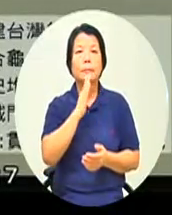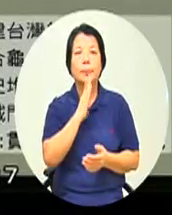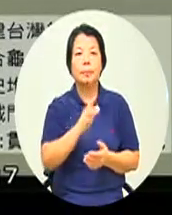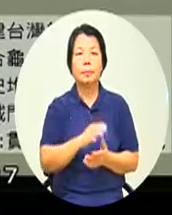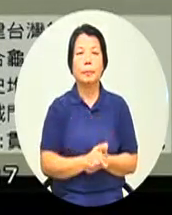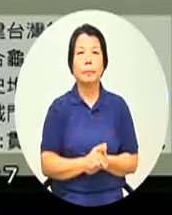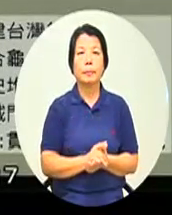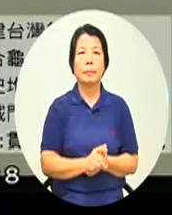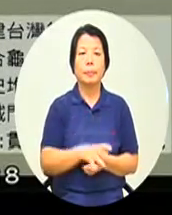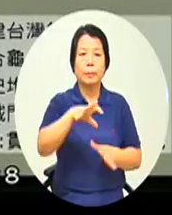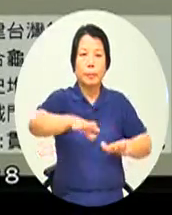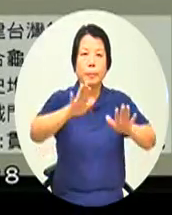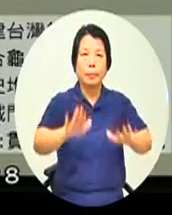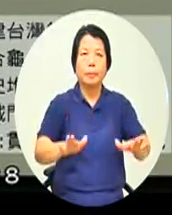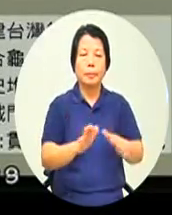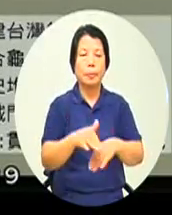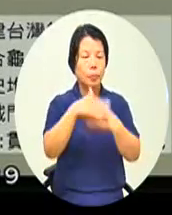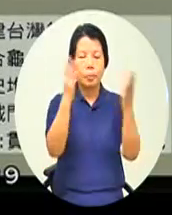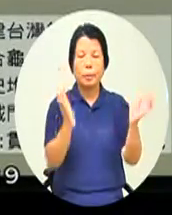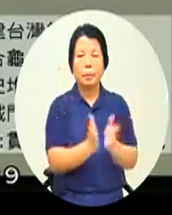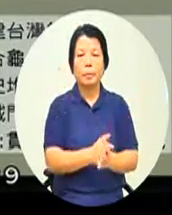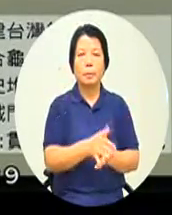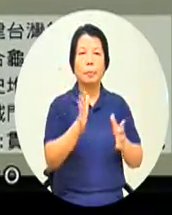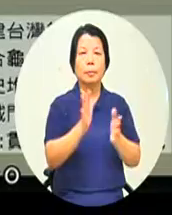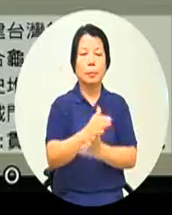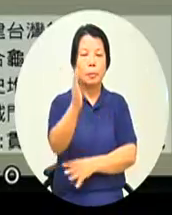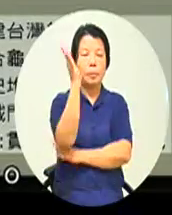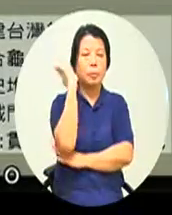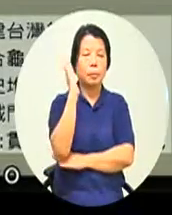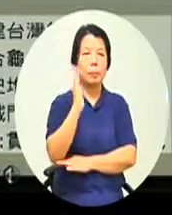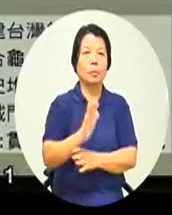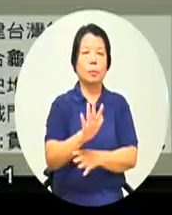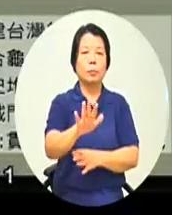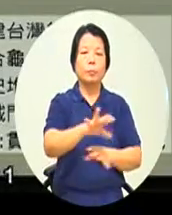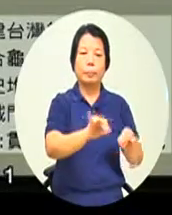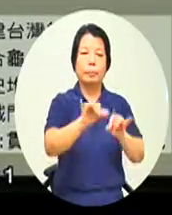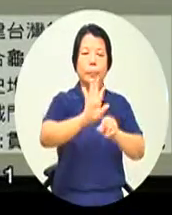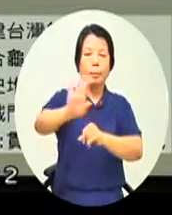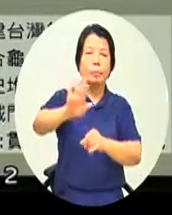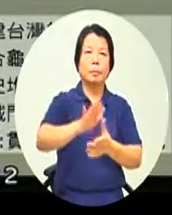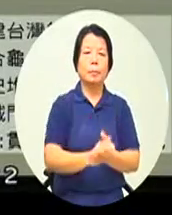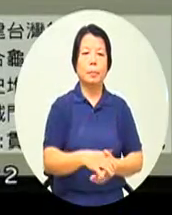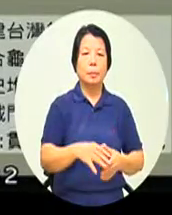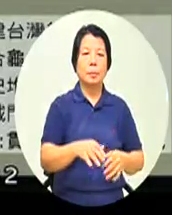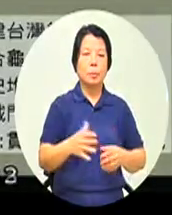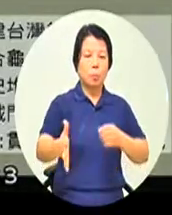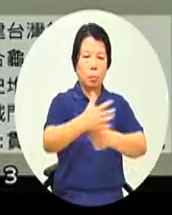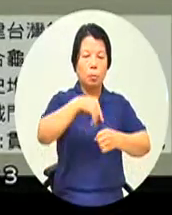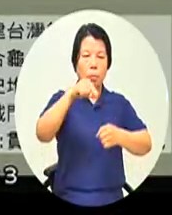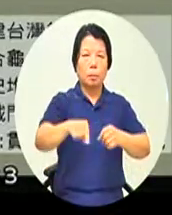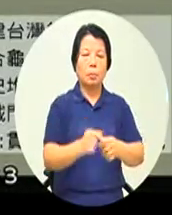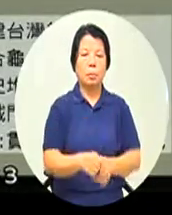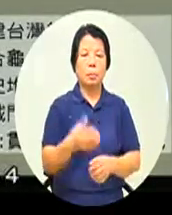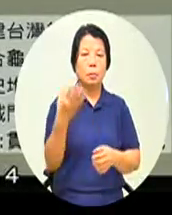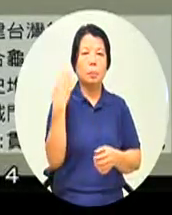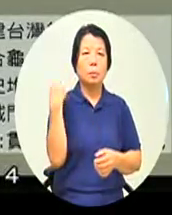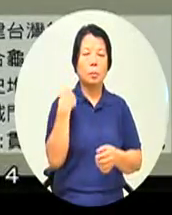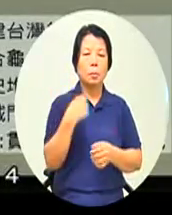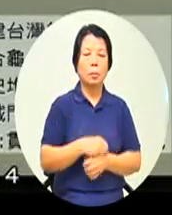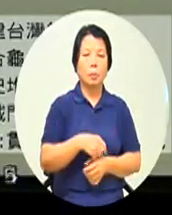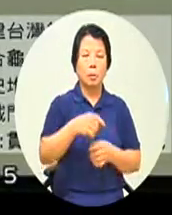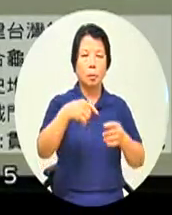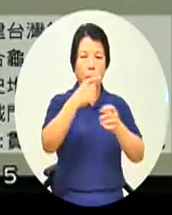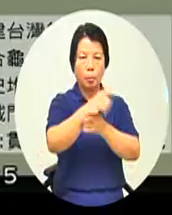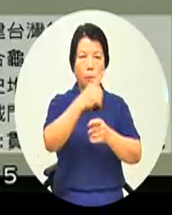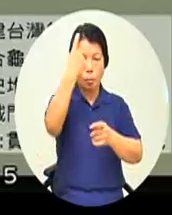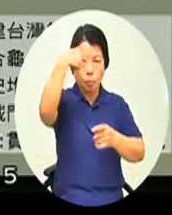这里现在几乎都是公有地，大概是全台湾唯一一个地方可以把这个旧的古城能够